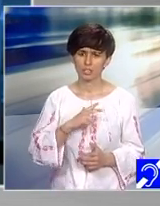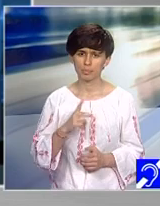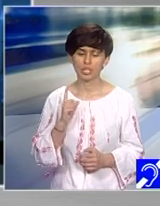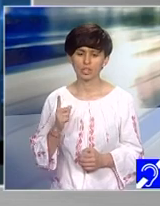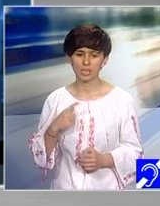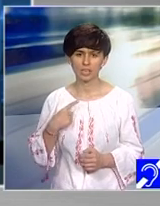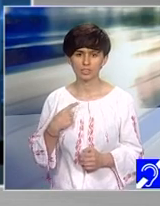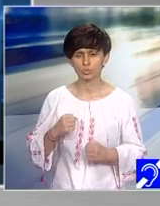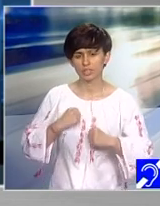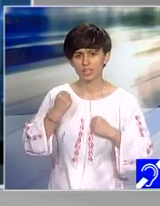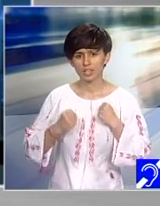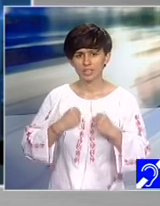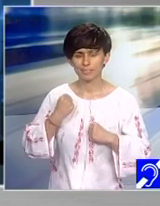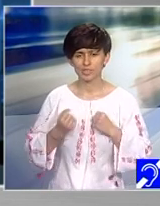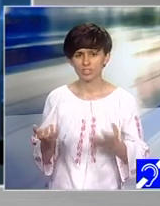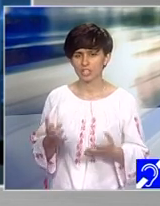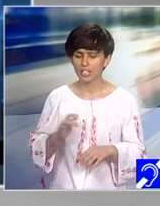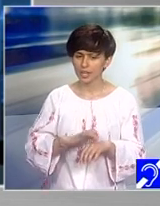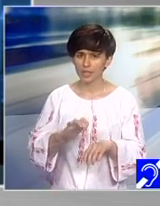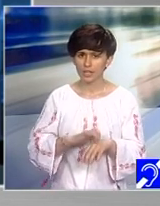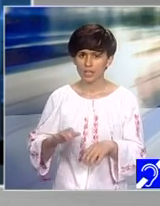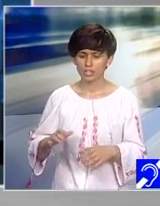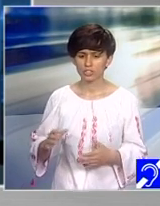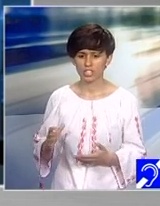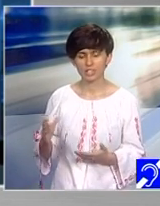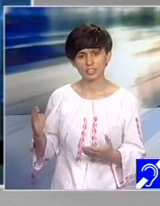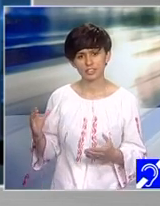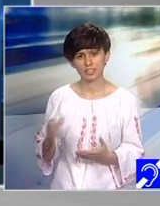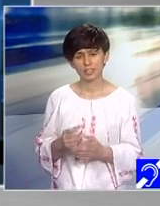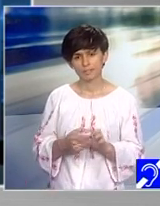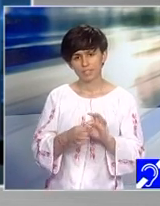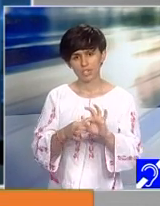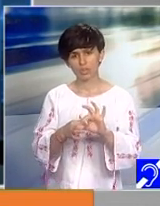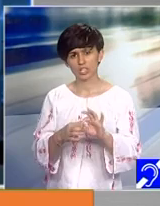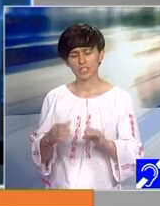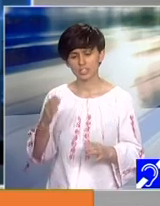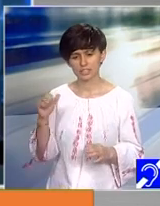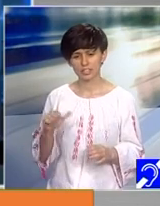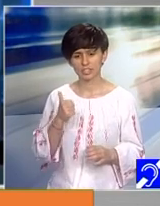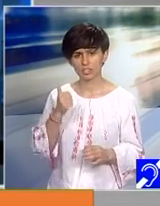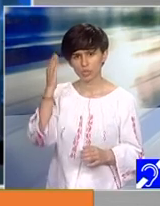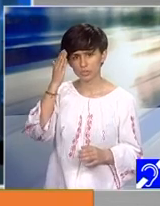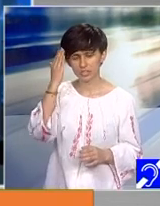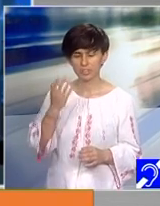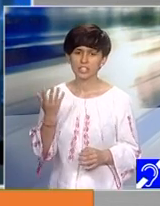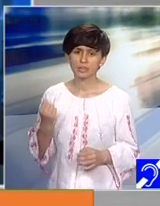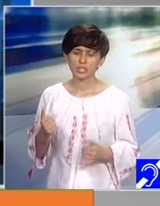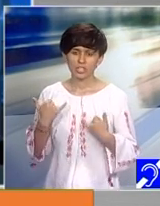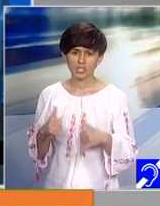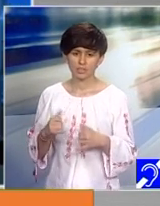care încearcă să redobândească sau să se reconecteze, să învețe despre ce însemna costumul